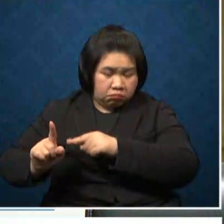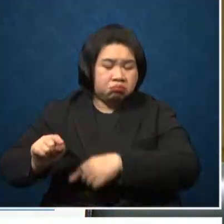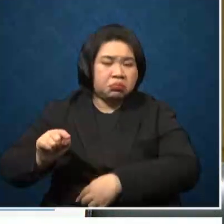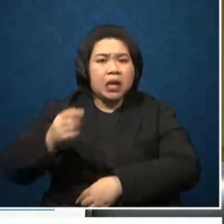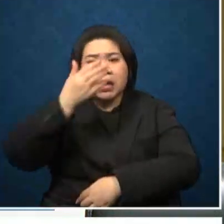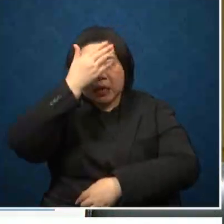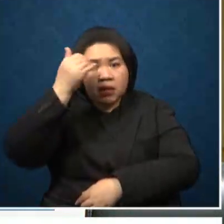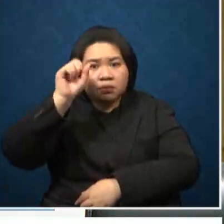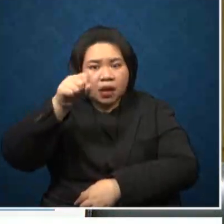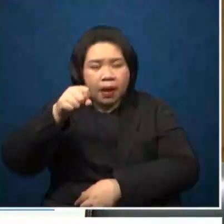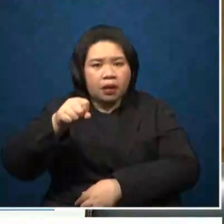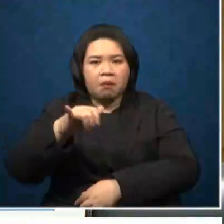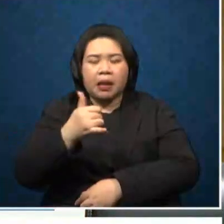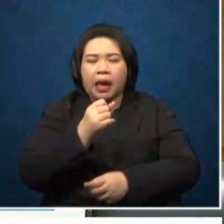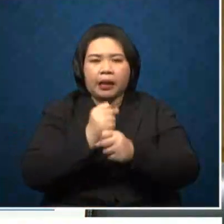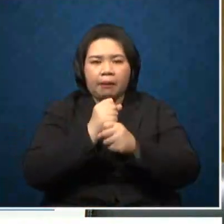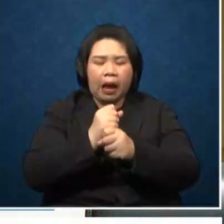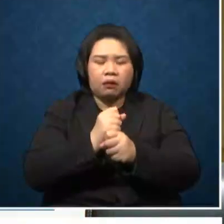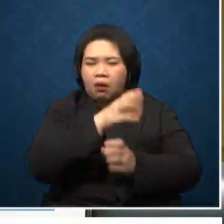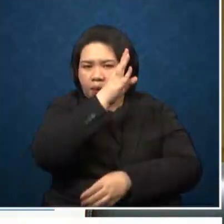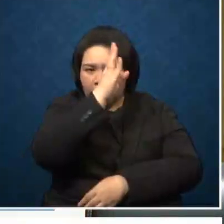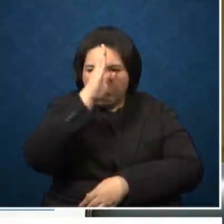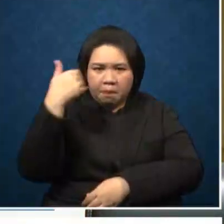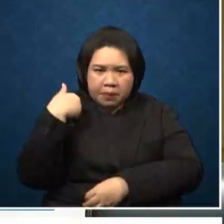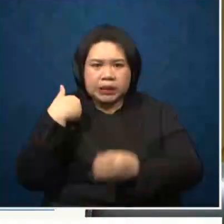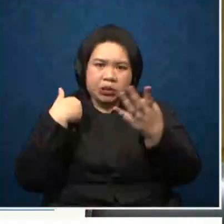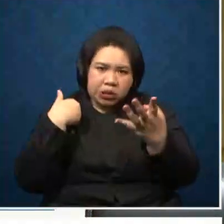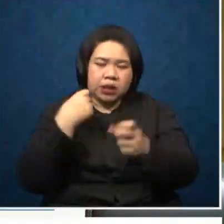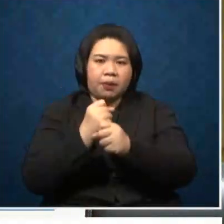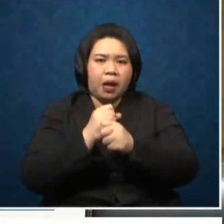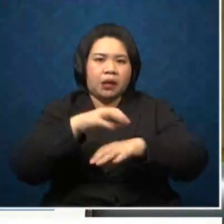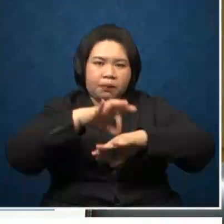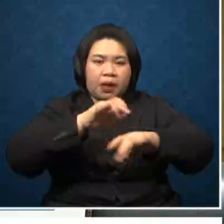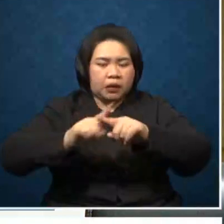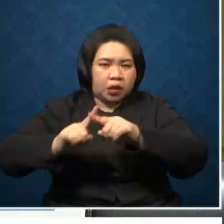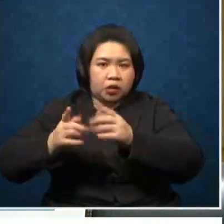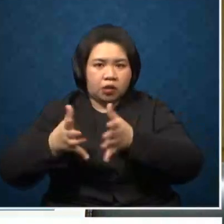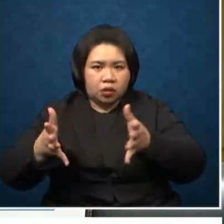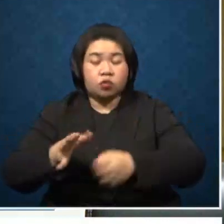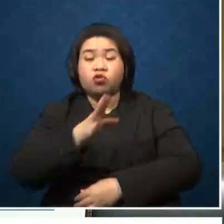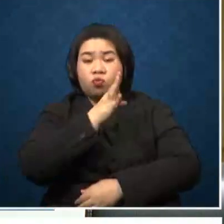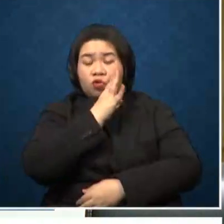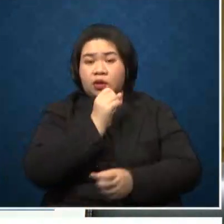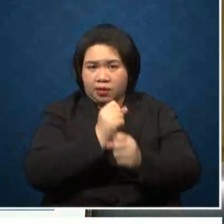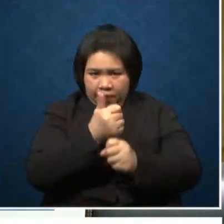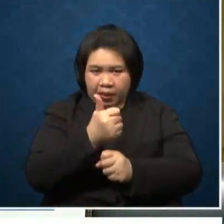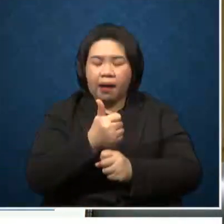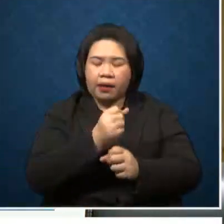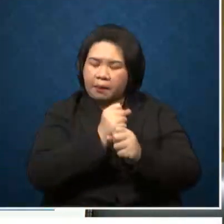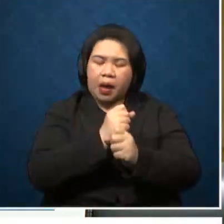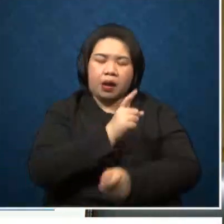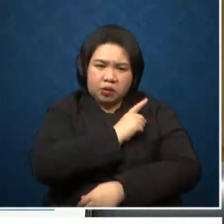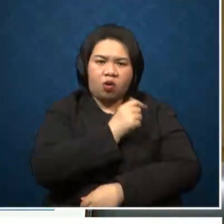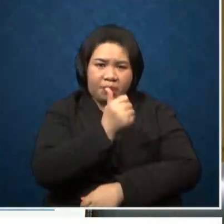บางคนเนี่ยสวมหมวกมากกว่า 4ใบในหมู่บ้านตัวเองซึ่งก็ดีถ้าสามารถทำได้แต่